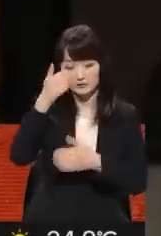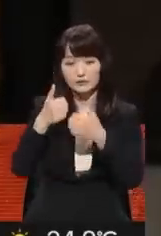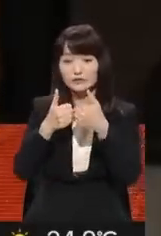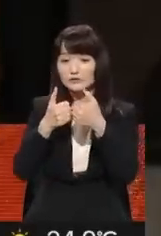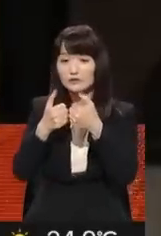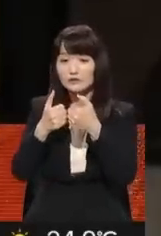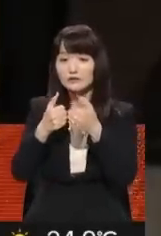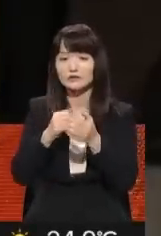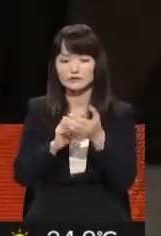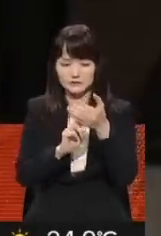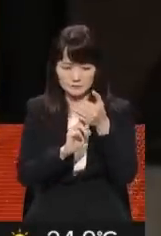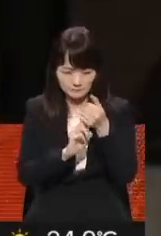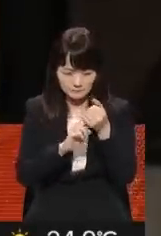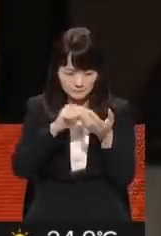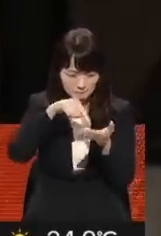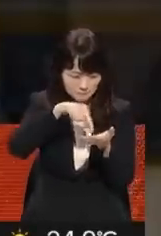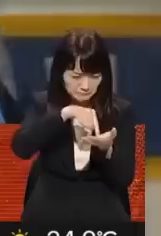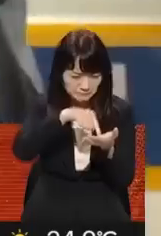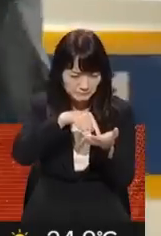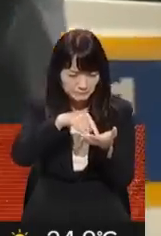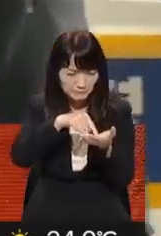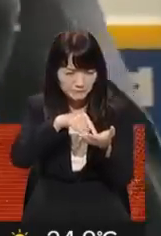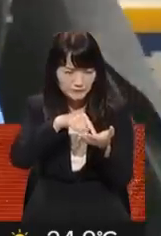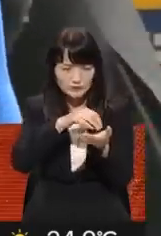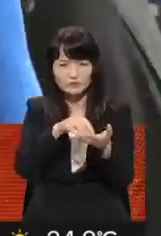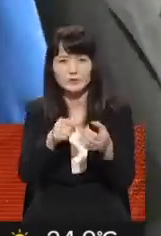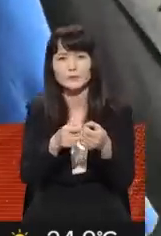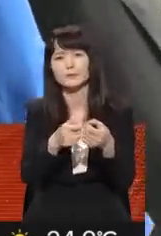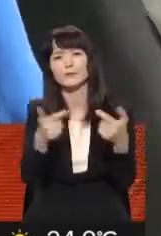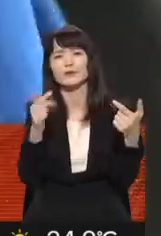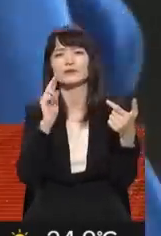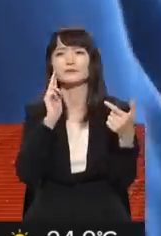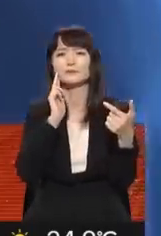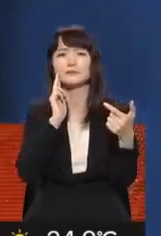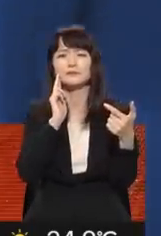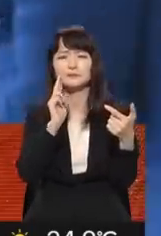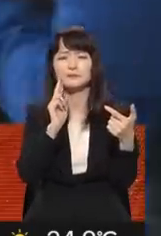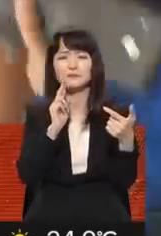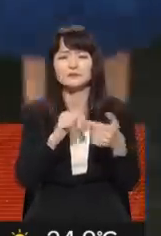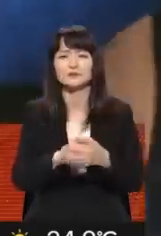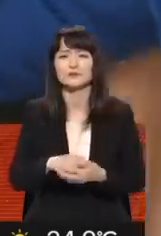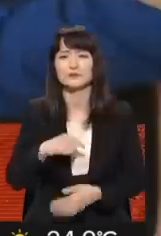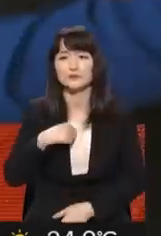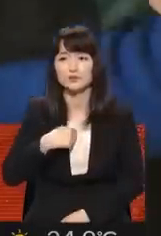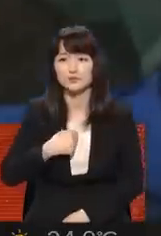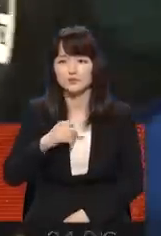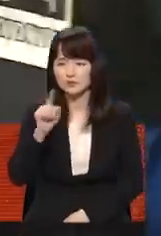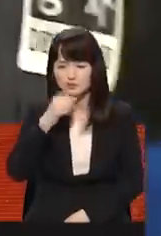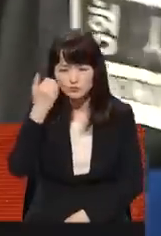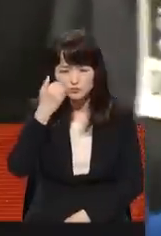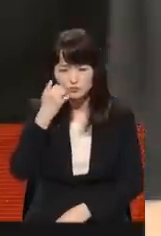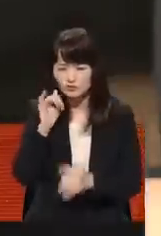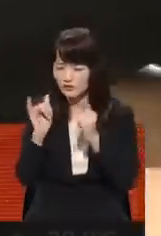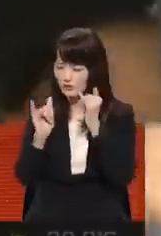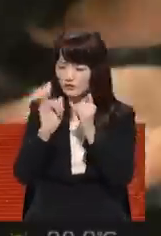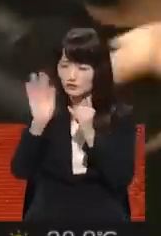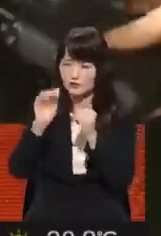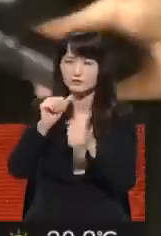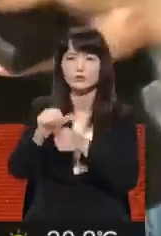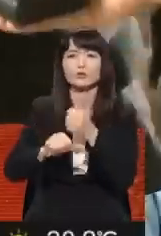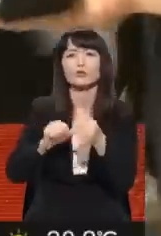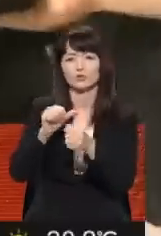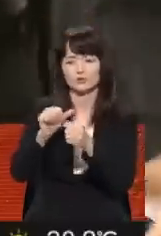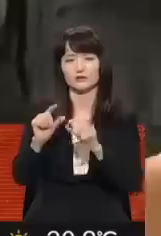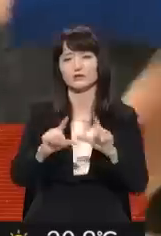은둔형 외톨이의 증상이 점점 더 많아지고 심각해지고 있거든요. 근데 혼자서 지금 아무하고도 연락을 하지 않고 거의 5년을 지냈다고